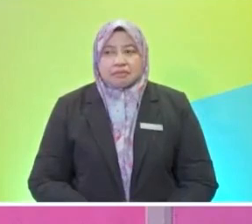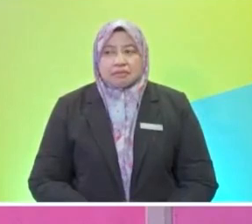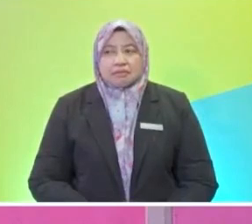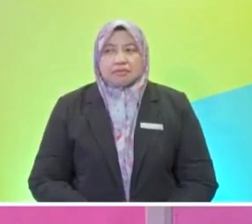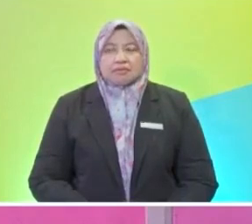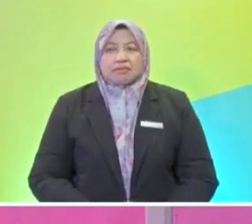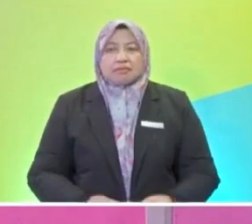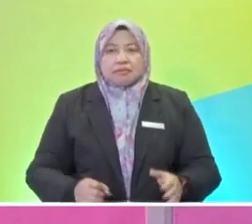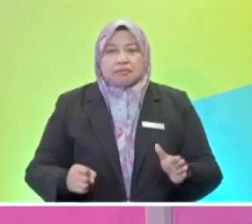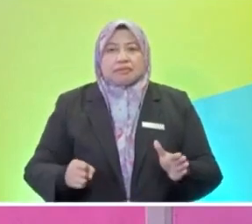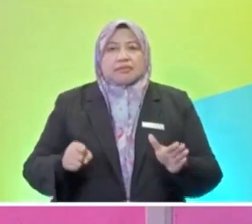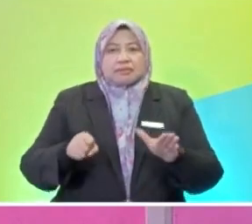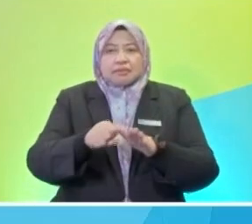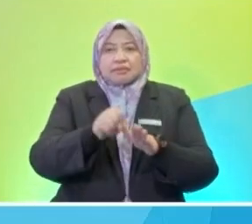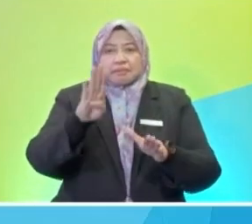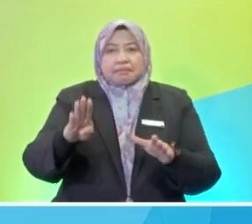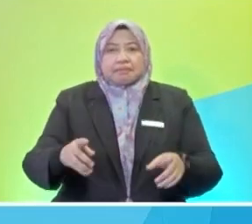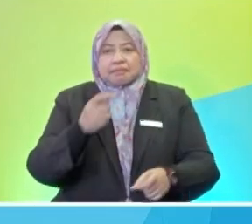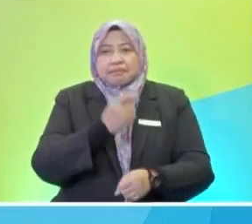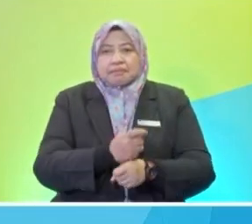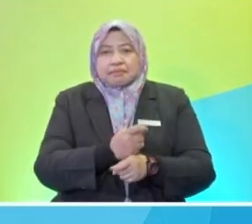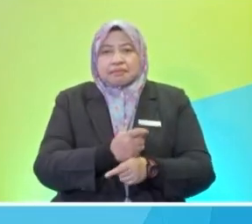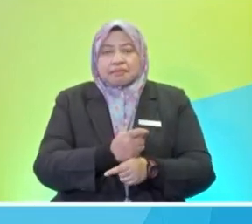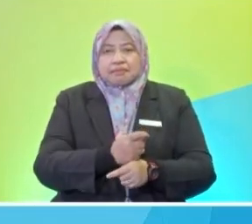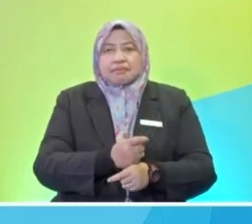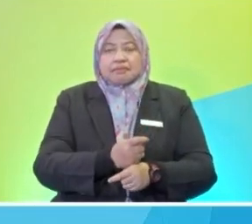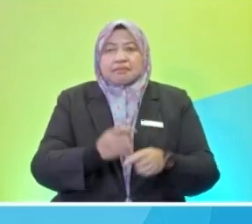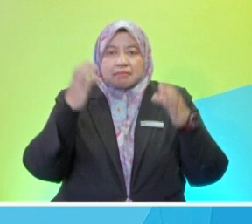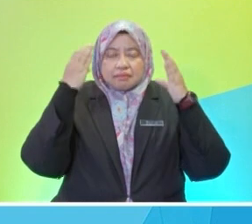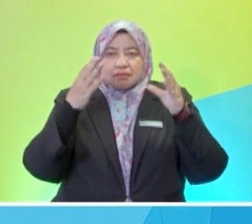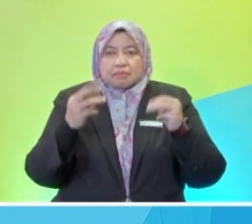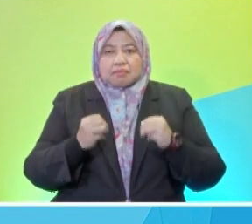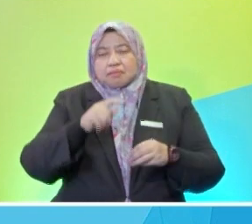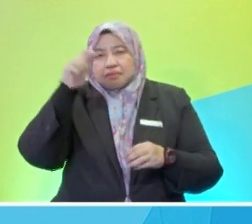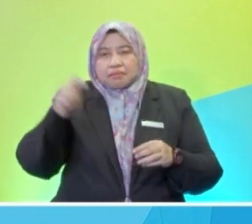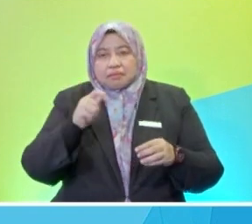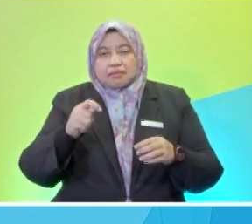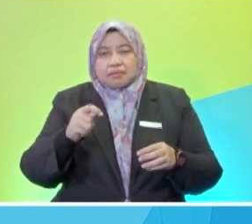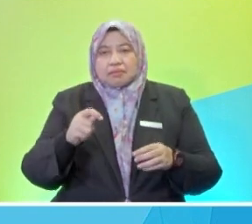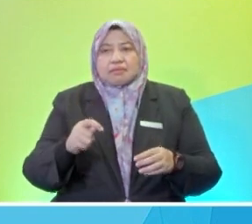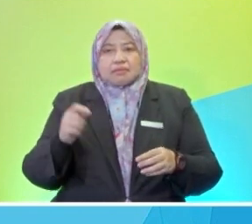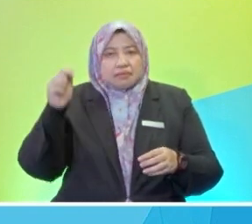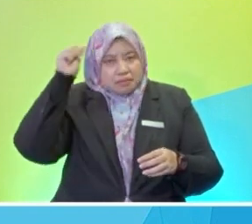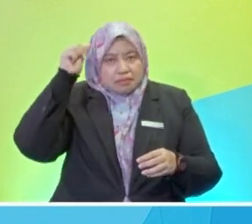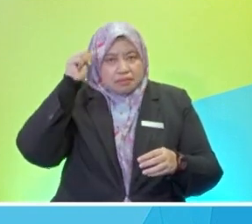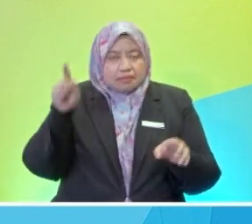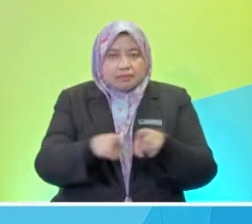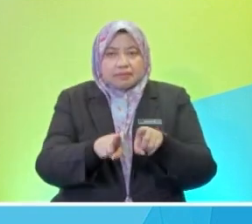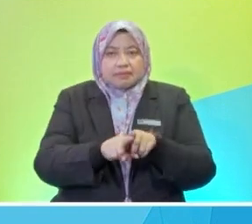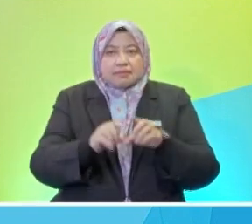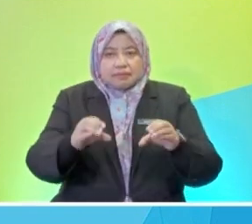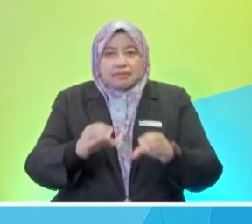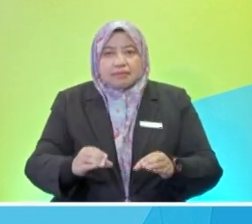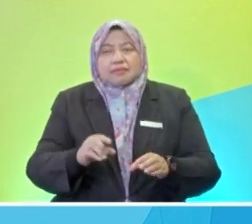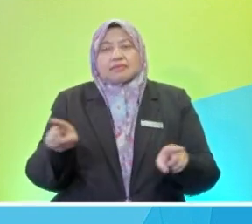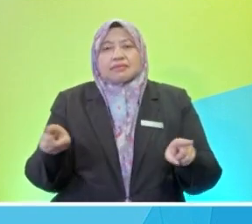Oke 4 tepat pula cek gunanya agak-agak dia sama tak ciri-ciri dia